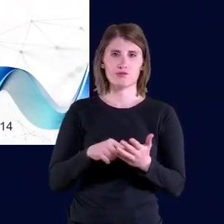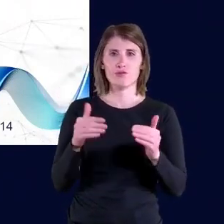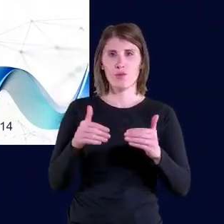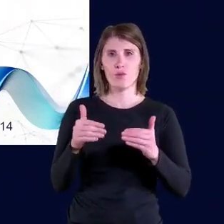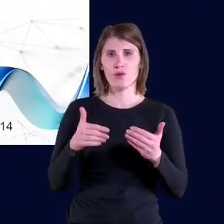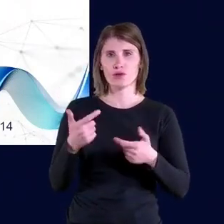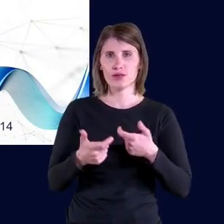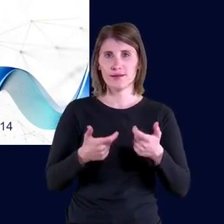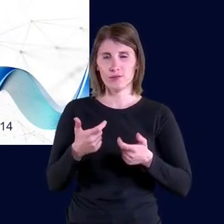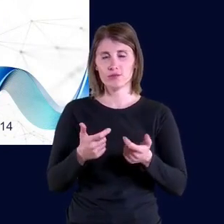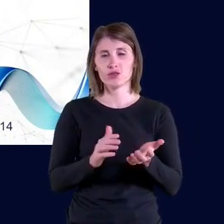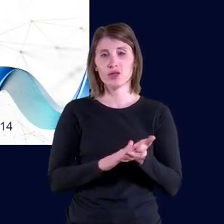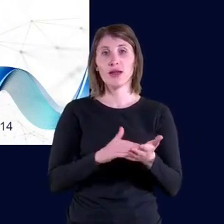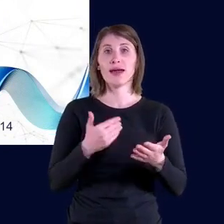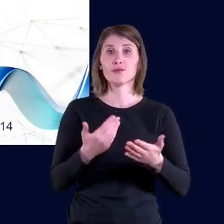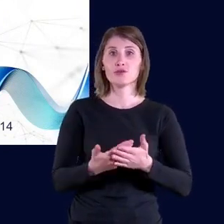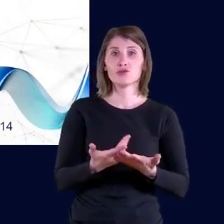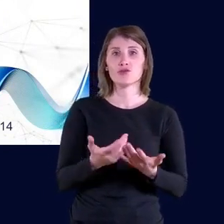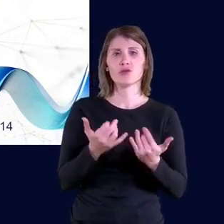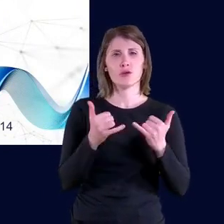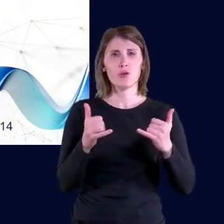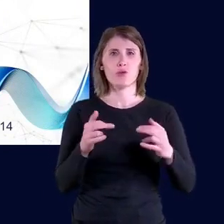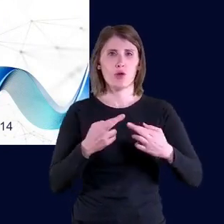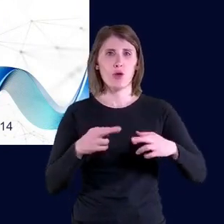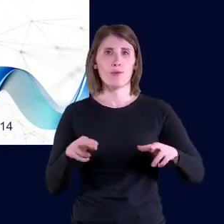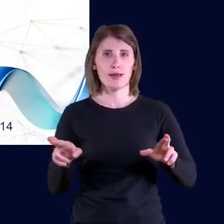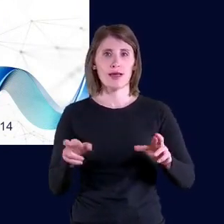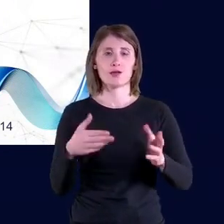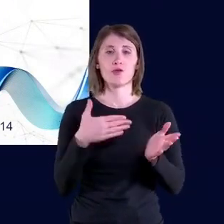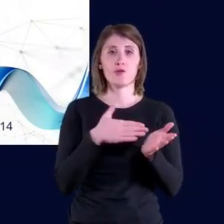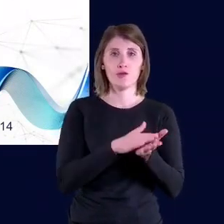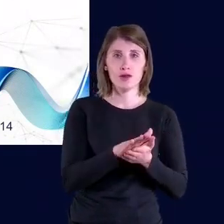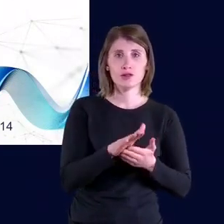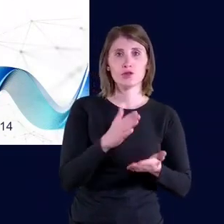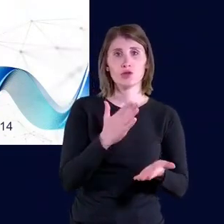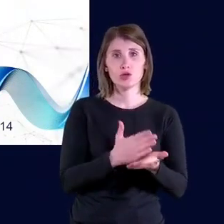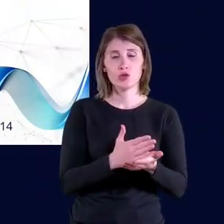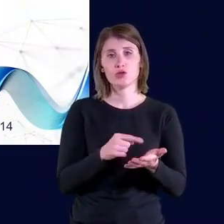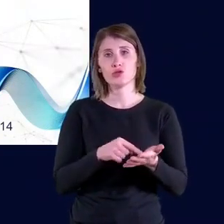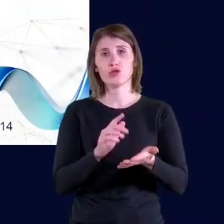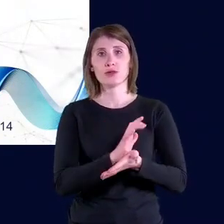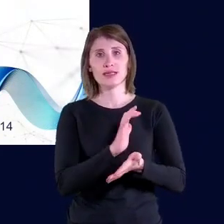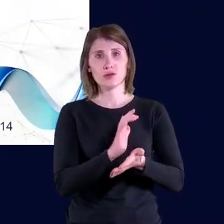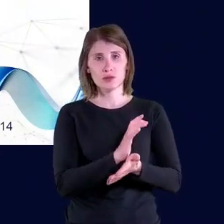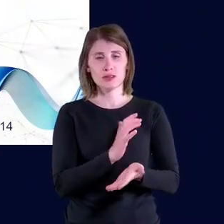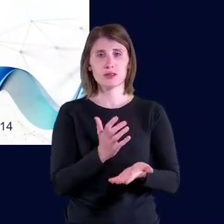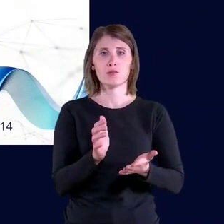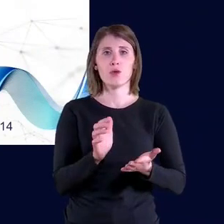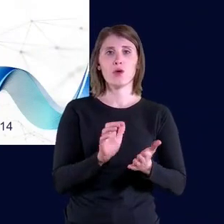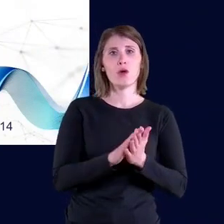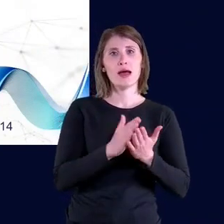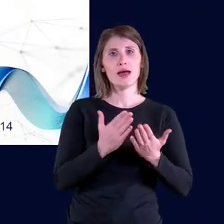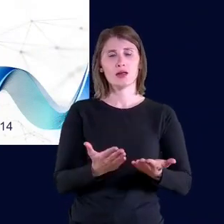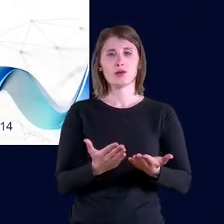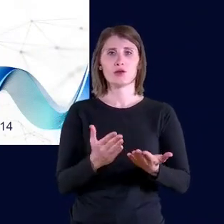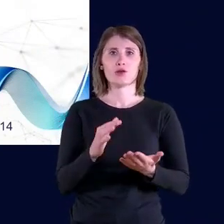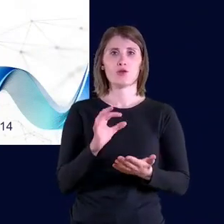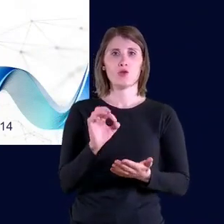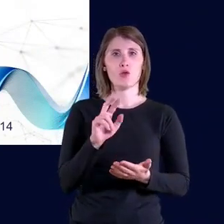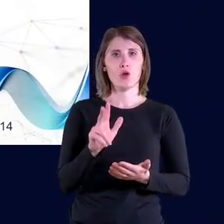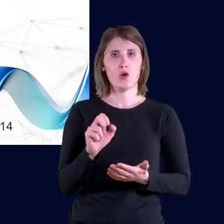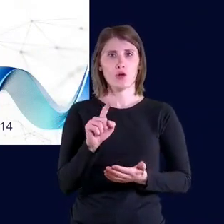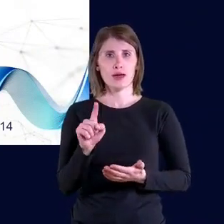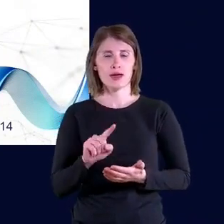a przykładowe obiekty jakie zostały wprowadzone to czasopismo artykuł okaz Botaniczny